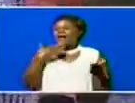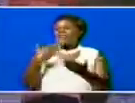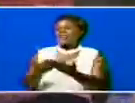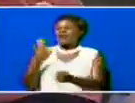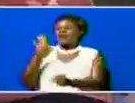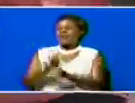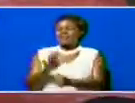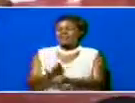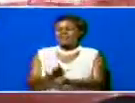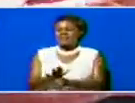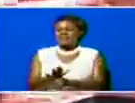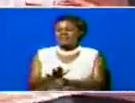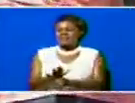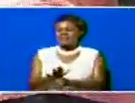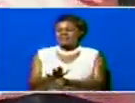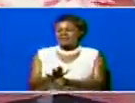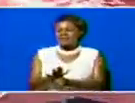sana.